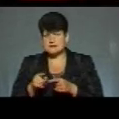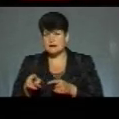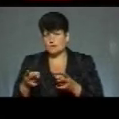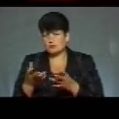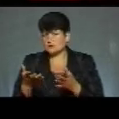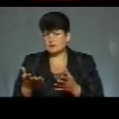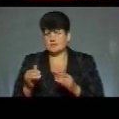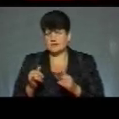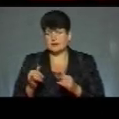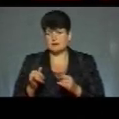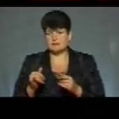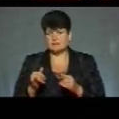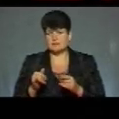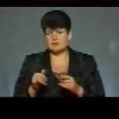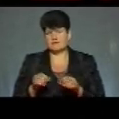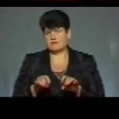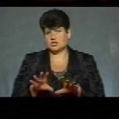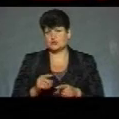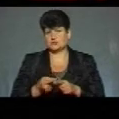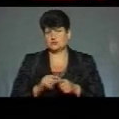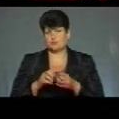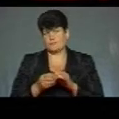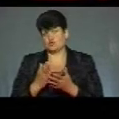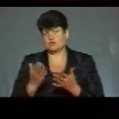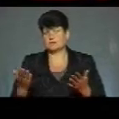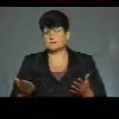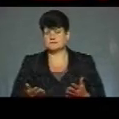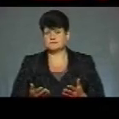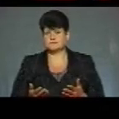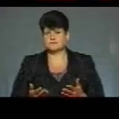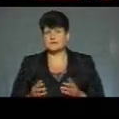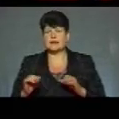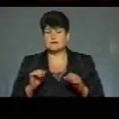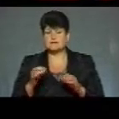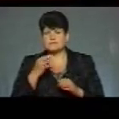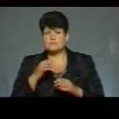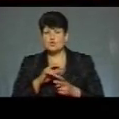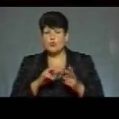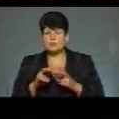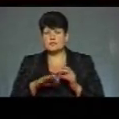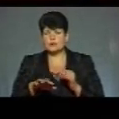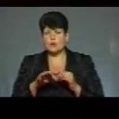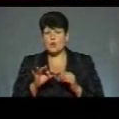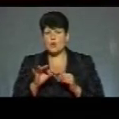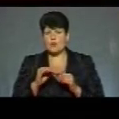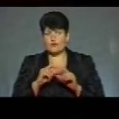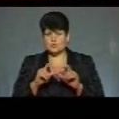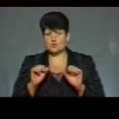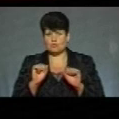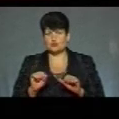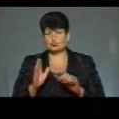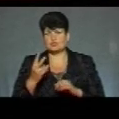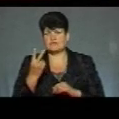дати і розв'язати цю проблему, якщо вона існує. Керівник НСТУ додав, обшуки на території офісу можуть тривати